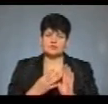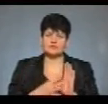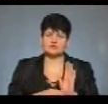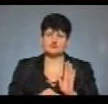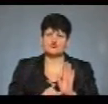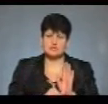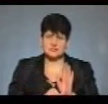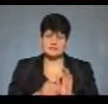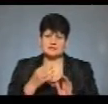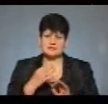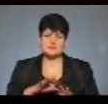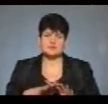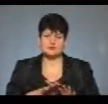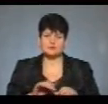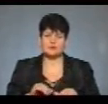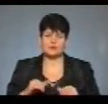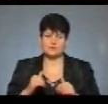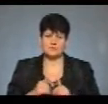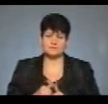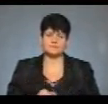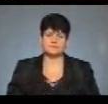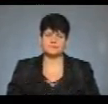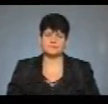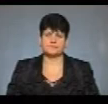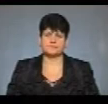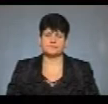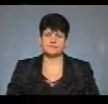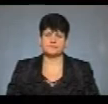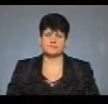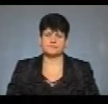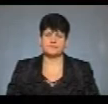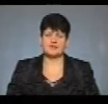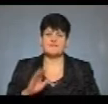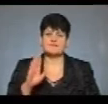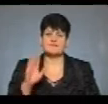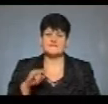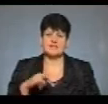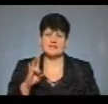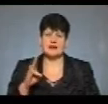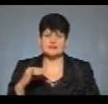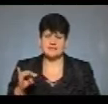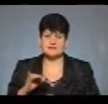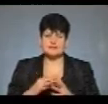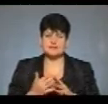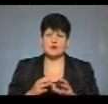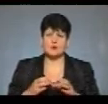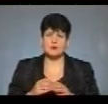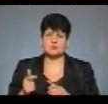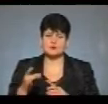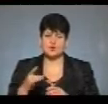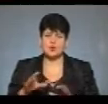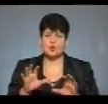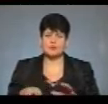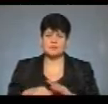1796, повідомила заступниця голови комісії Наталія Наконечна. У Вікнянській сільській громаді Гусятинського району головою